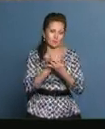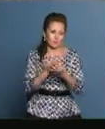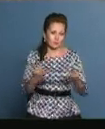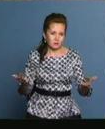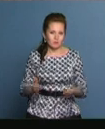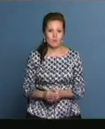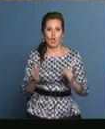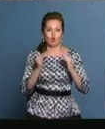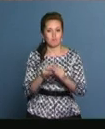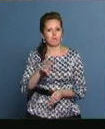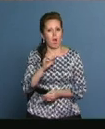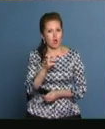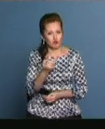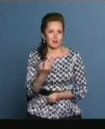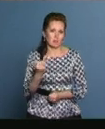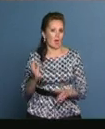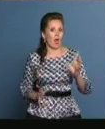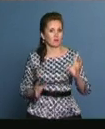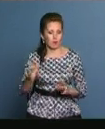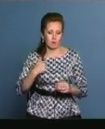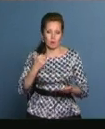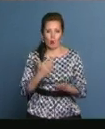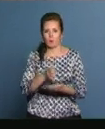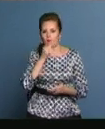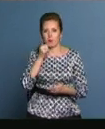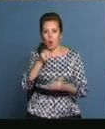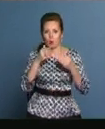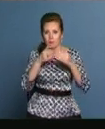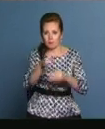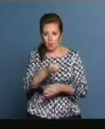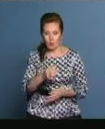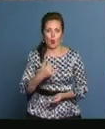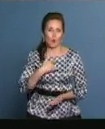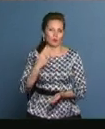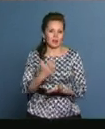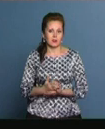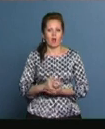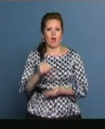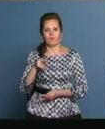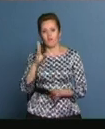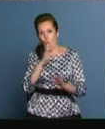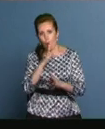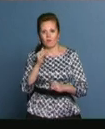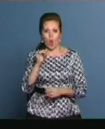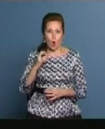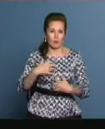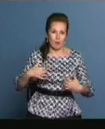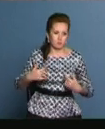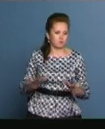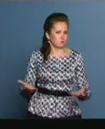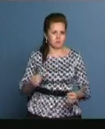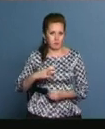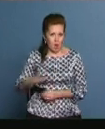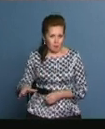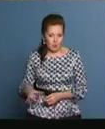Маши и Медведя, коль мы находимся в отдаленном районе, у нас животный мир, флора, фауна достаточно богатая. Ну и